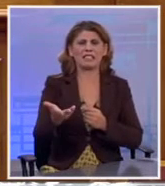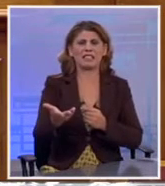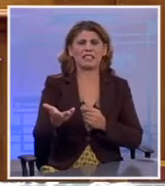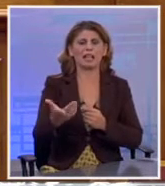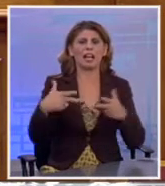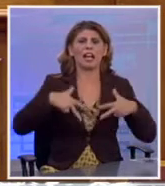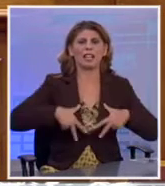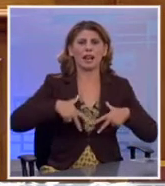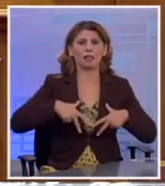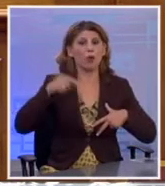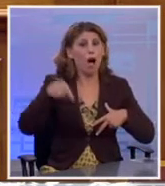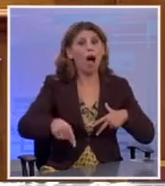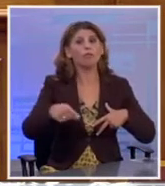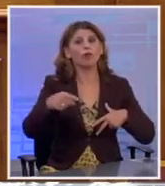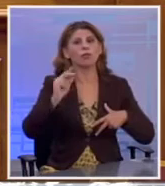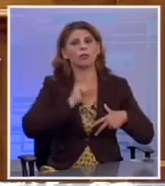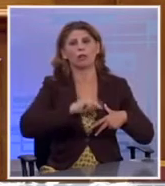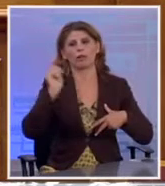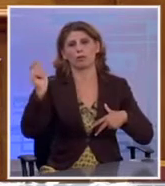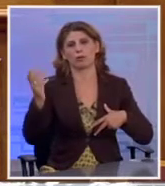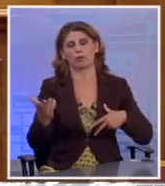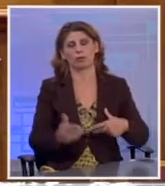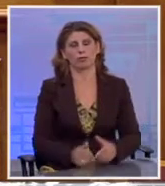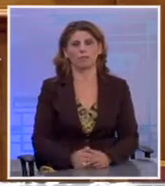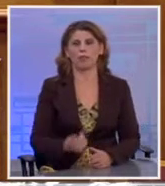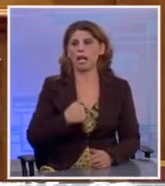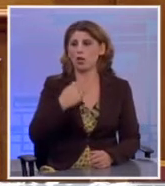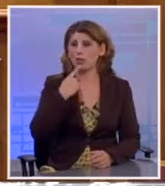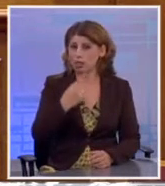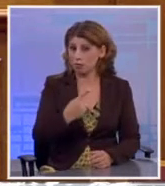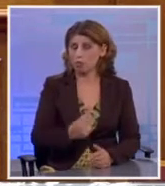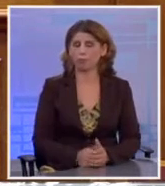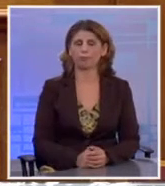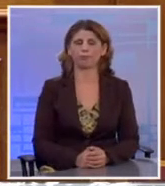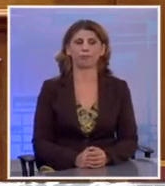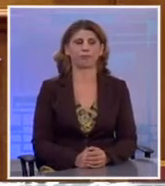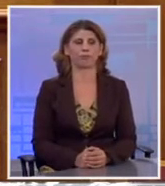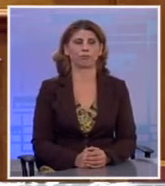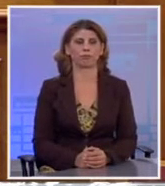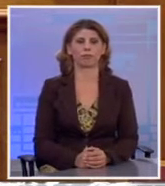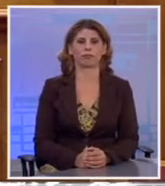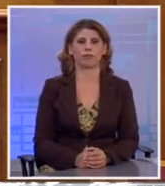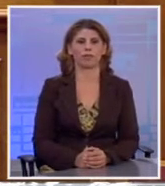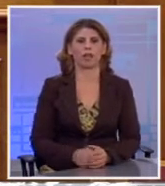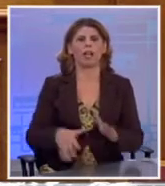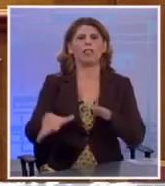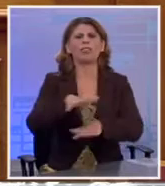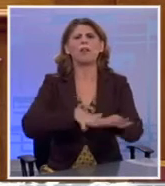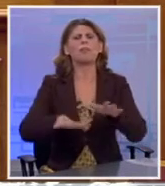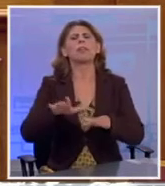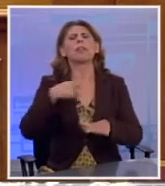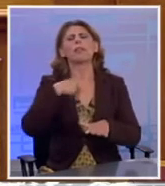κέρδος της πολιτικής. Εγώ θα σας πω για τη διαπλοκή, δεν θα φάω πολύ χρόνο,